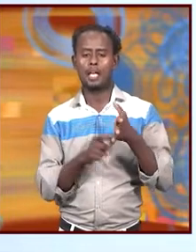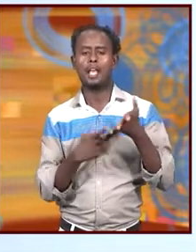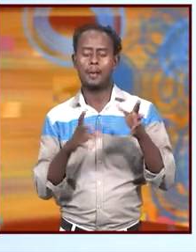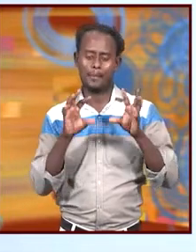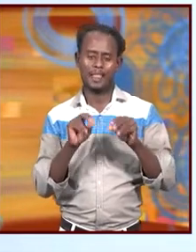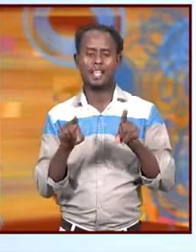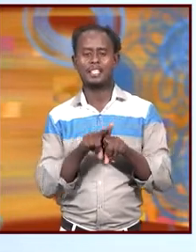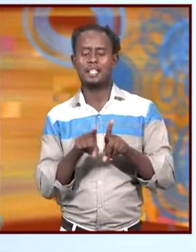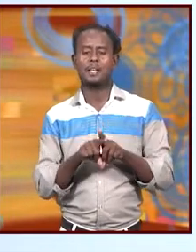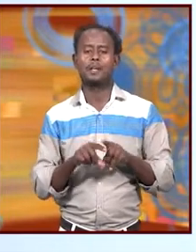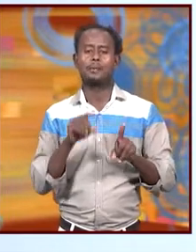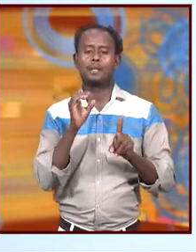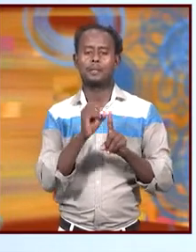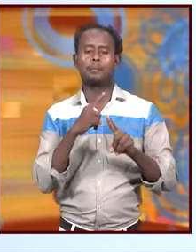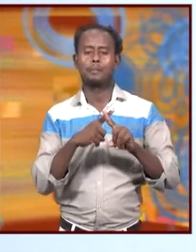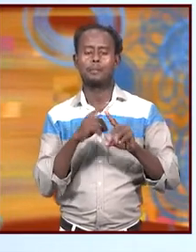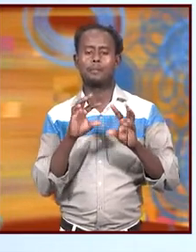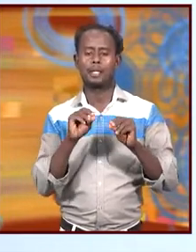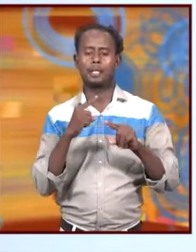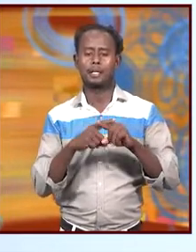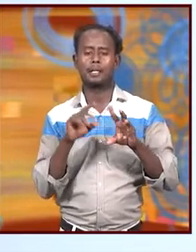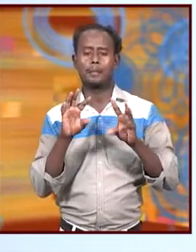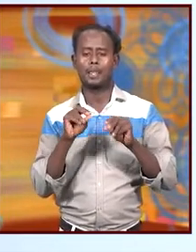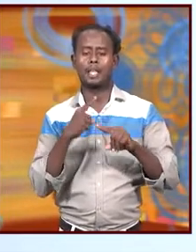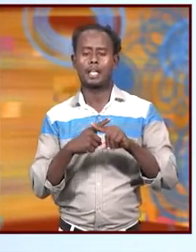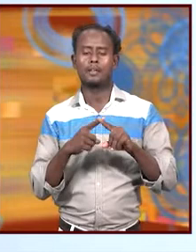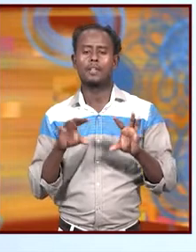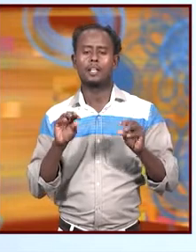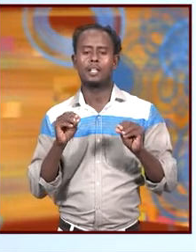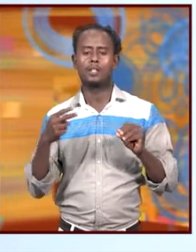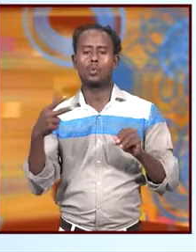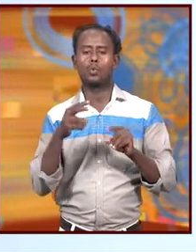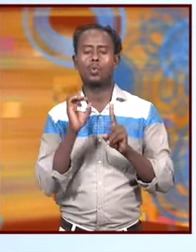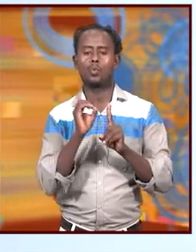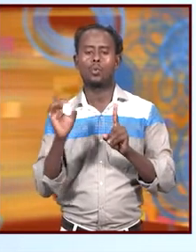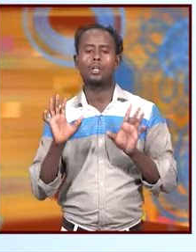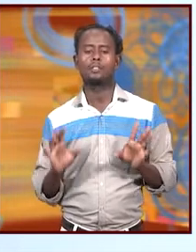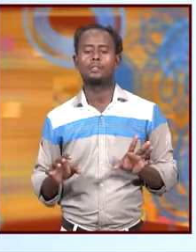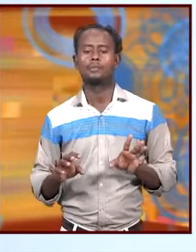10 × 10 இஸ் ஈக்குவல் டு பைத்து பைத்தா 100.